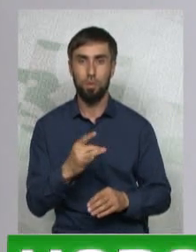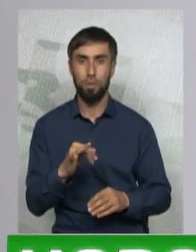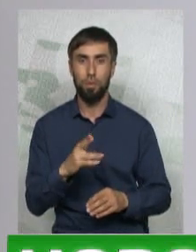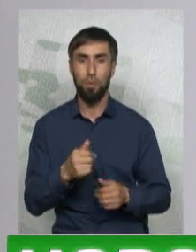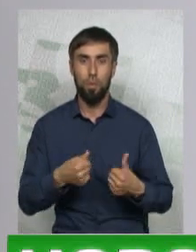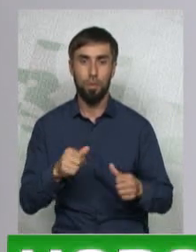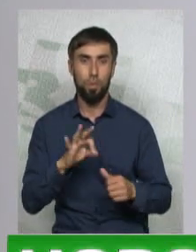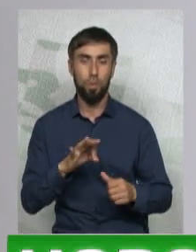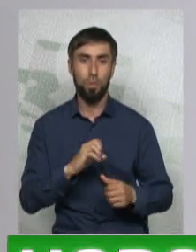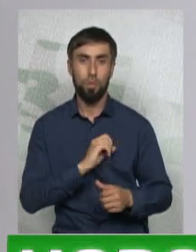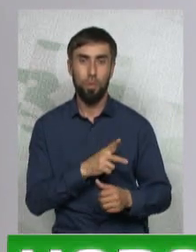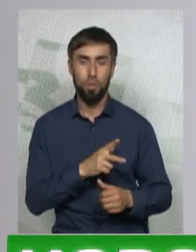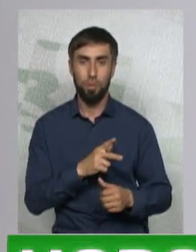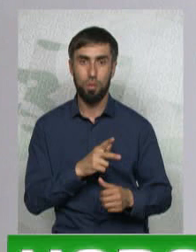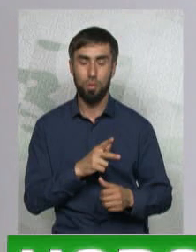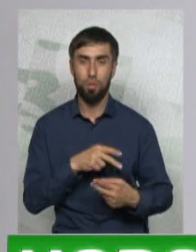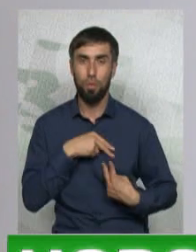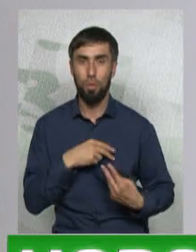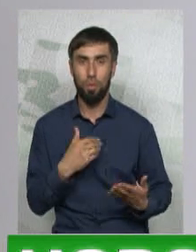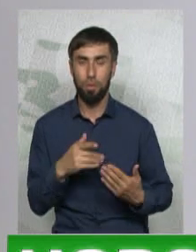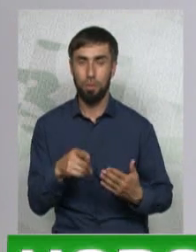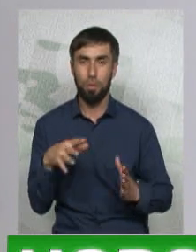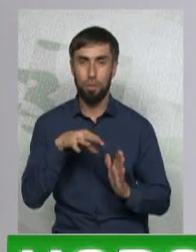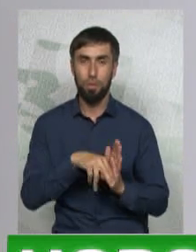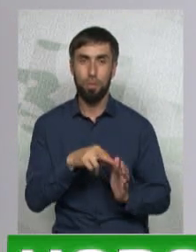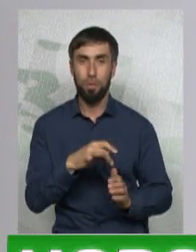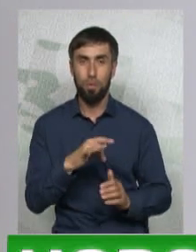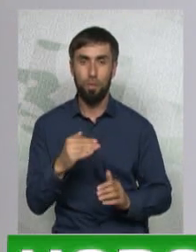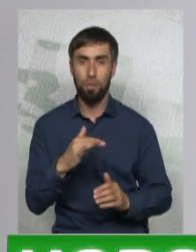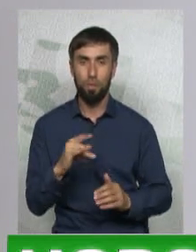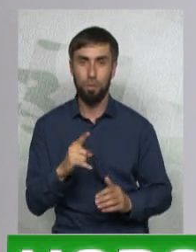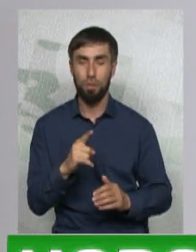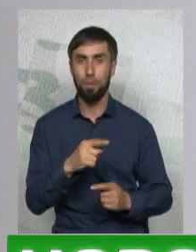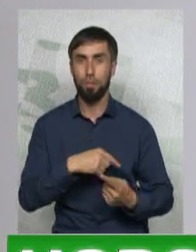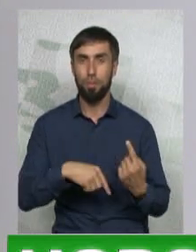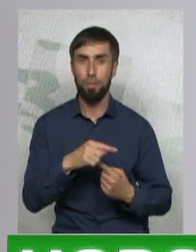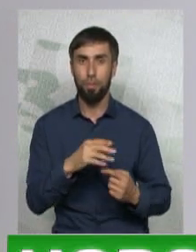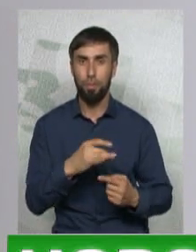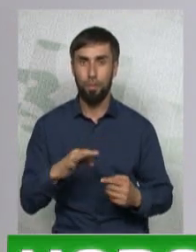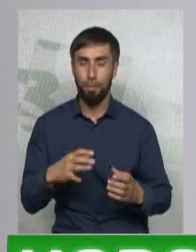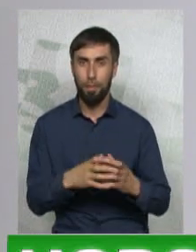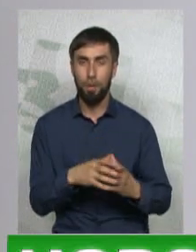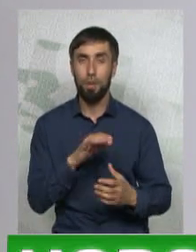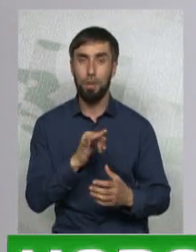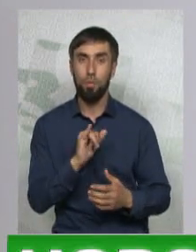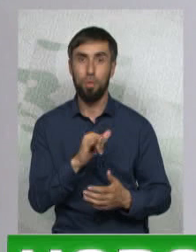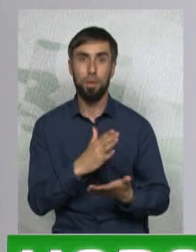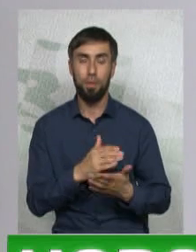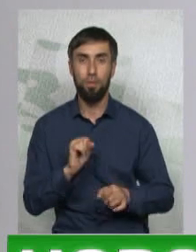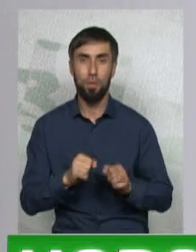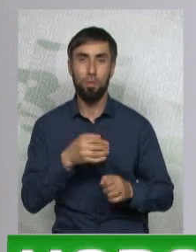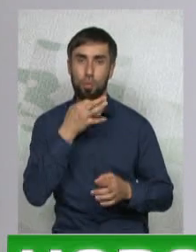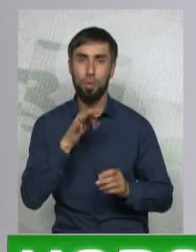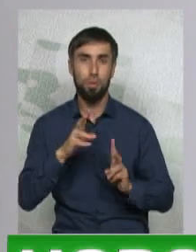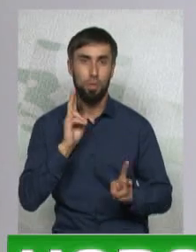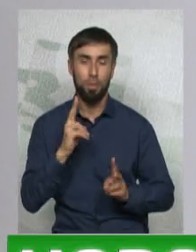по социально-трудовым отношениям. В эту комиссию входят профсоюзы, входит предпринимательское сообщество, и они имеют возможность на любом